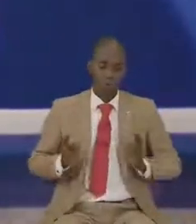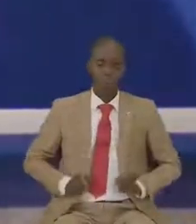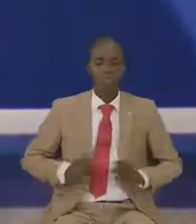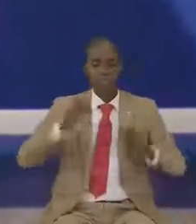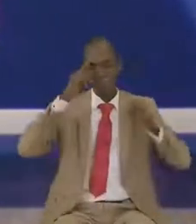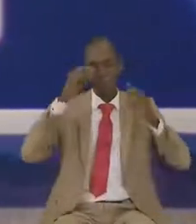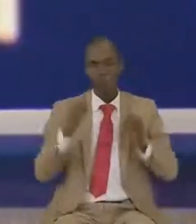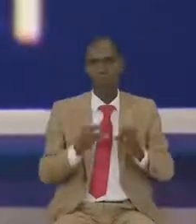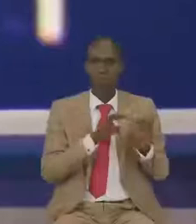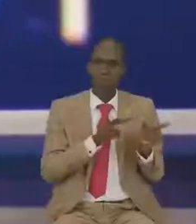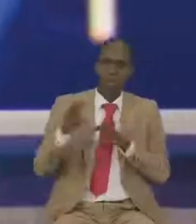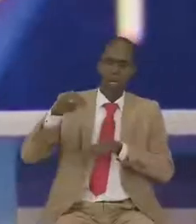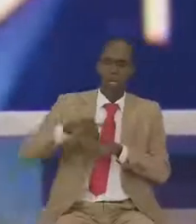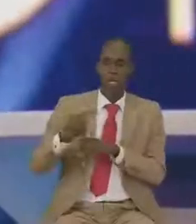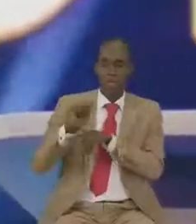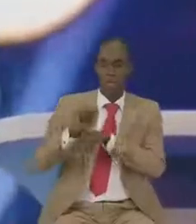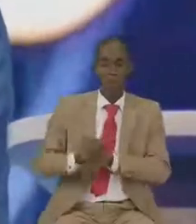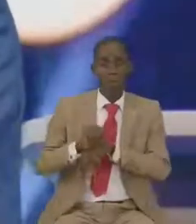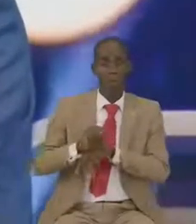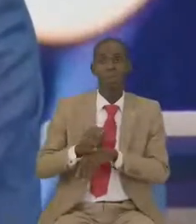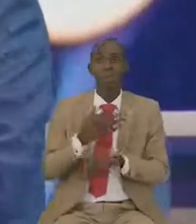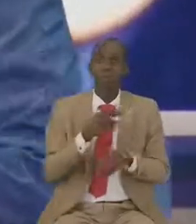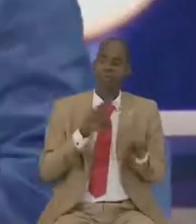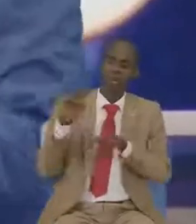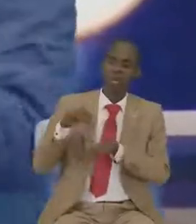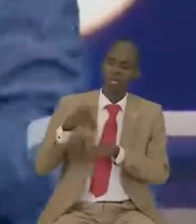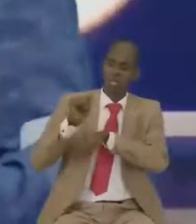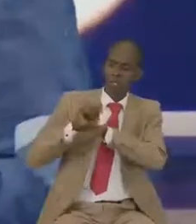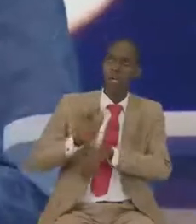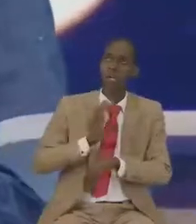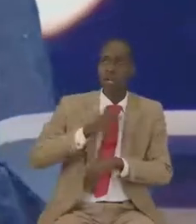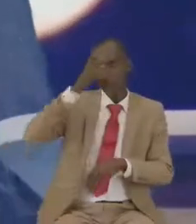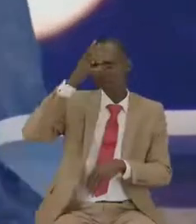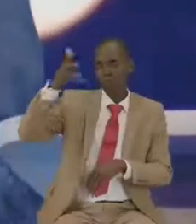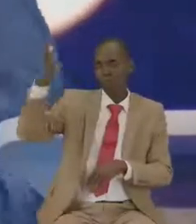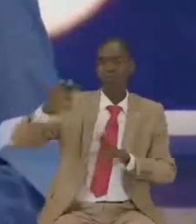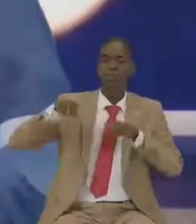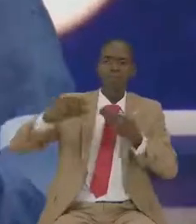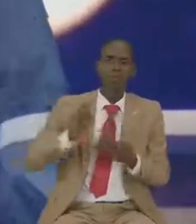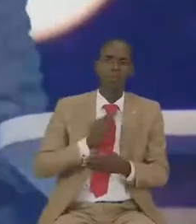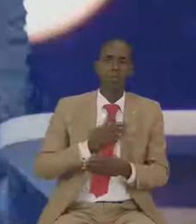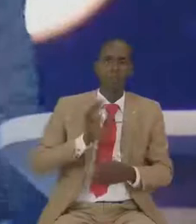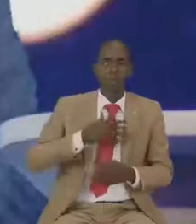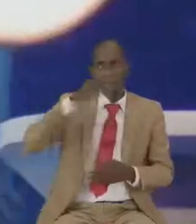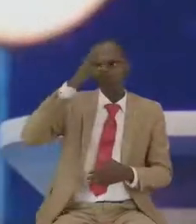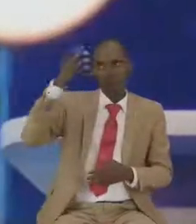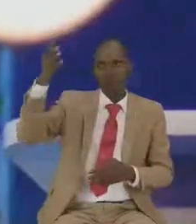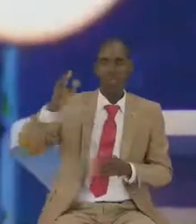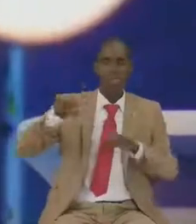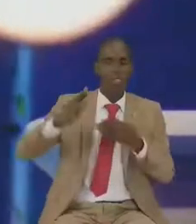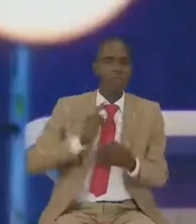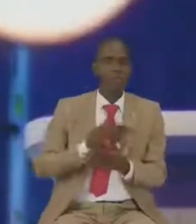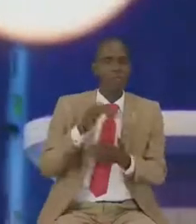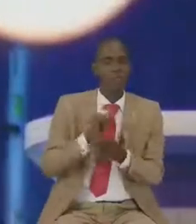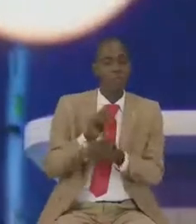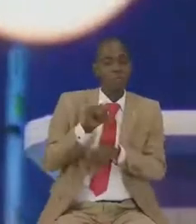péché par la détermination humaine. Tu vois la tradition, voici la tradition de nos aïeux.